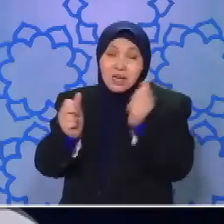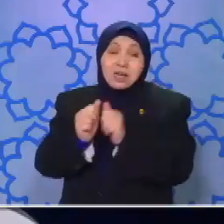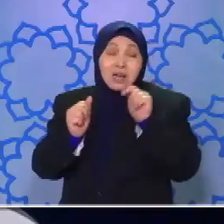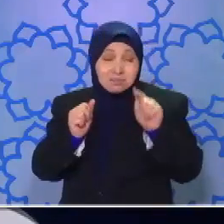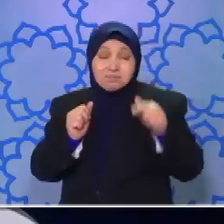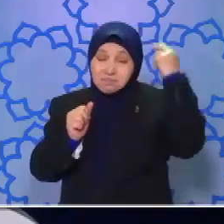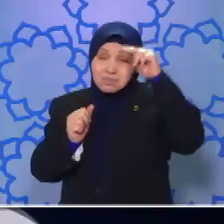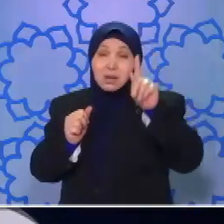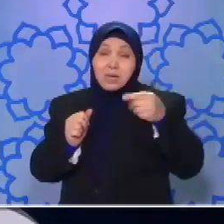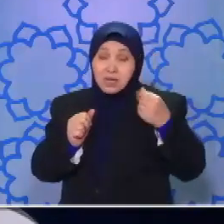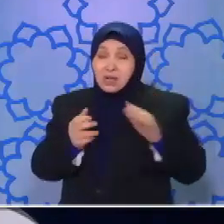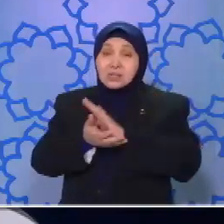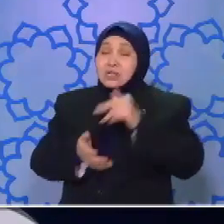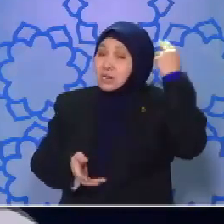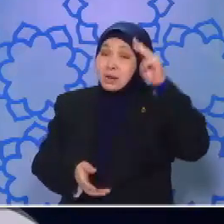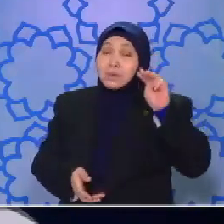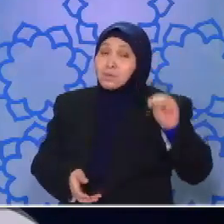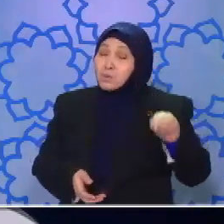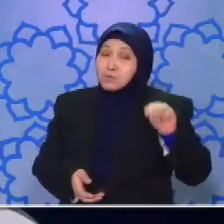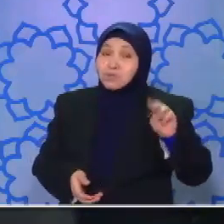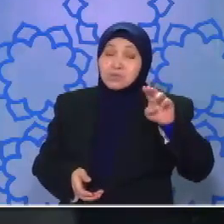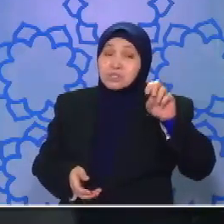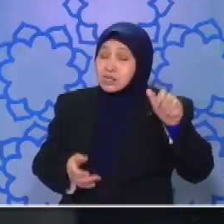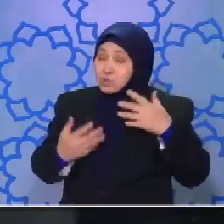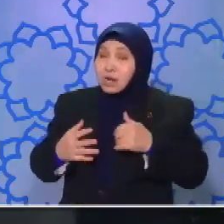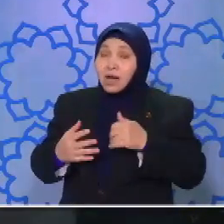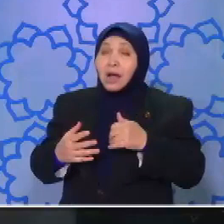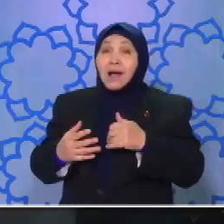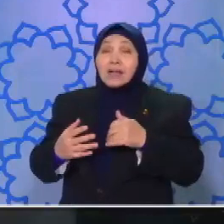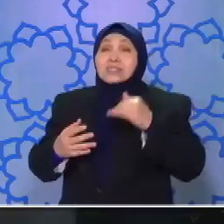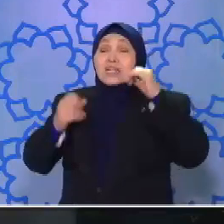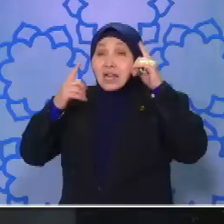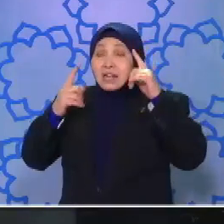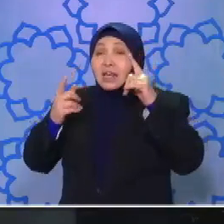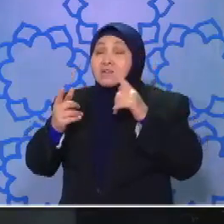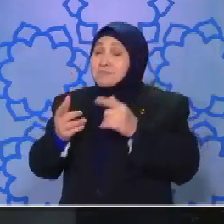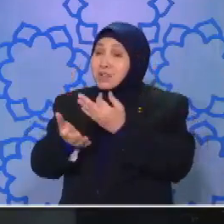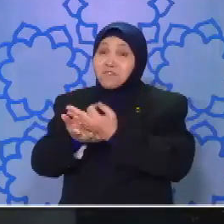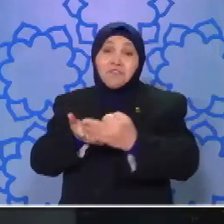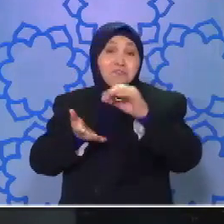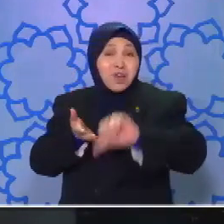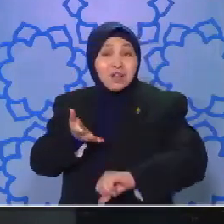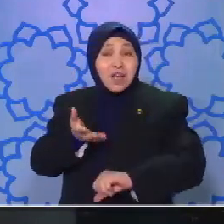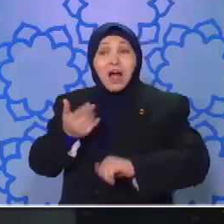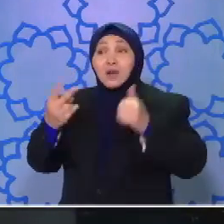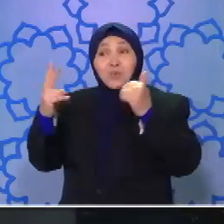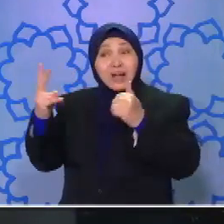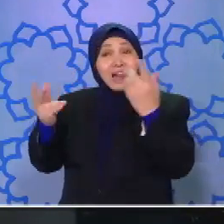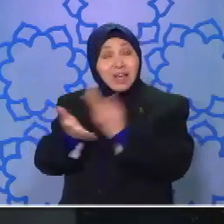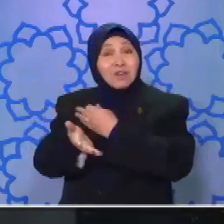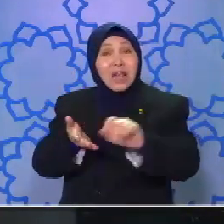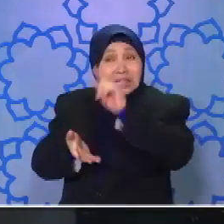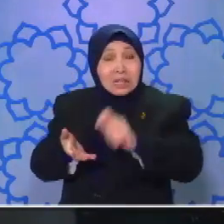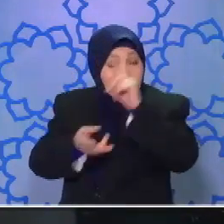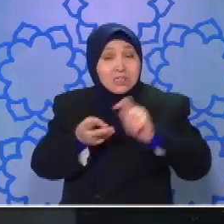Dalam ayat ni Nabi Musa sedar diri bahawa dia dah dua kali gagal, jangan bertanya. Kali ketiga dia kata kalau berlaku